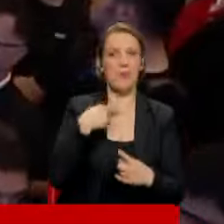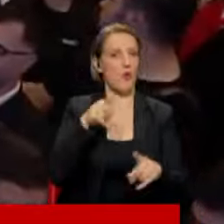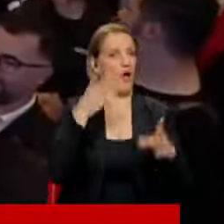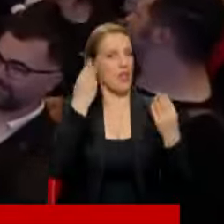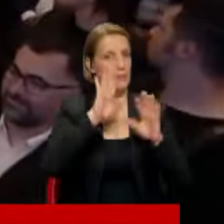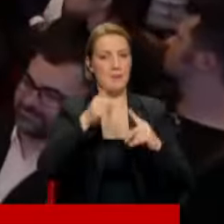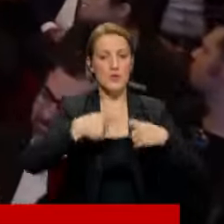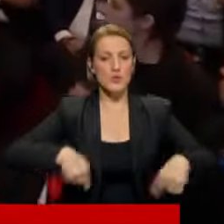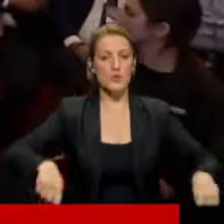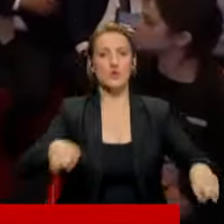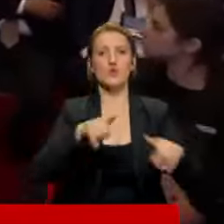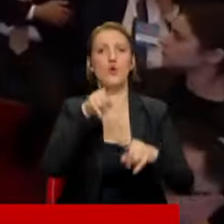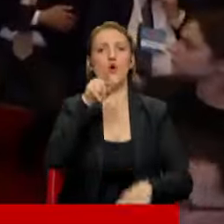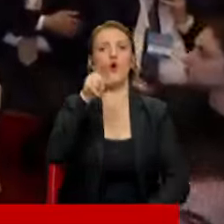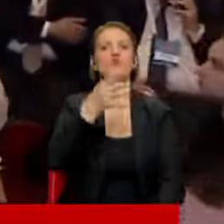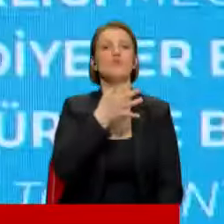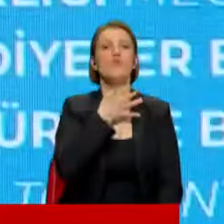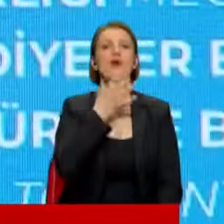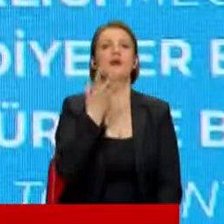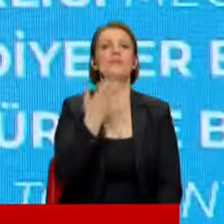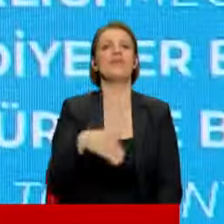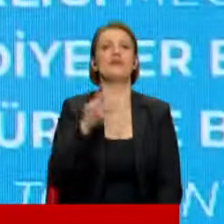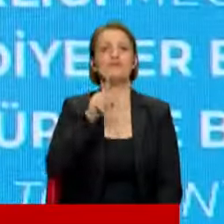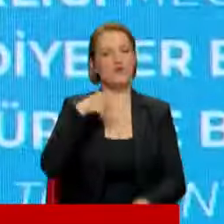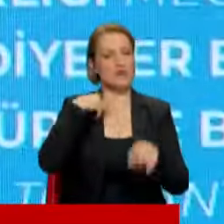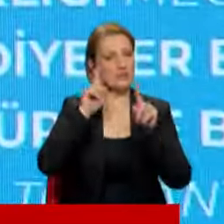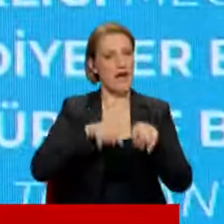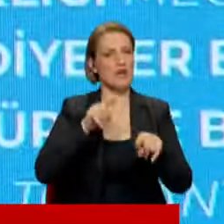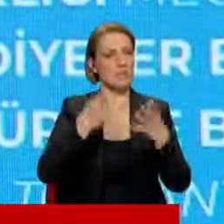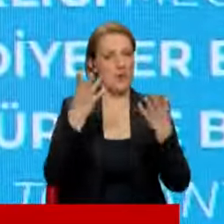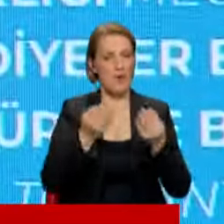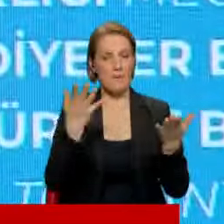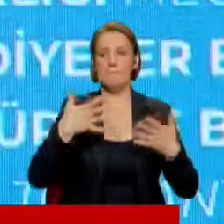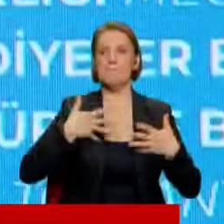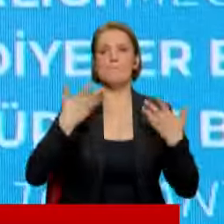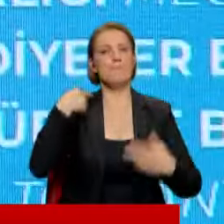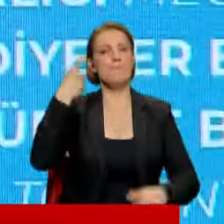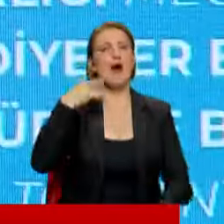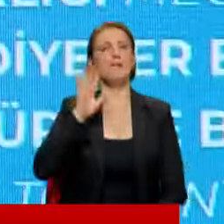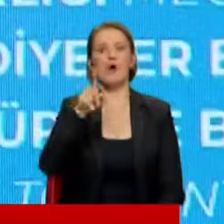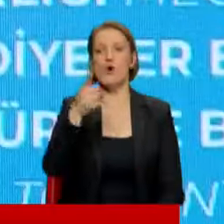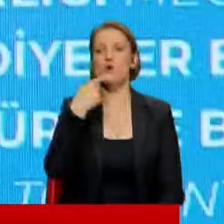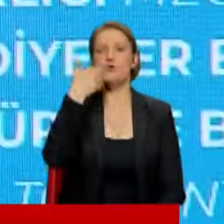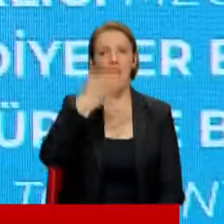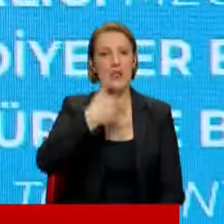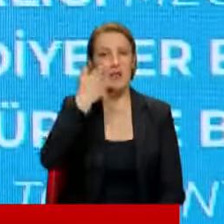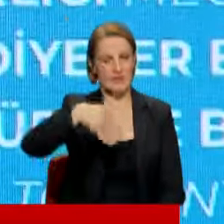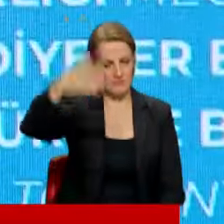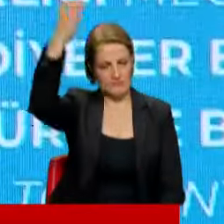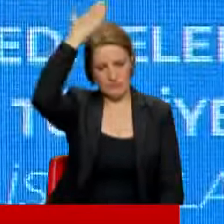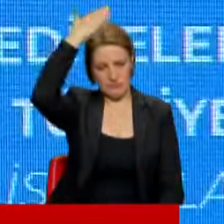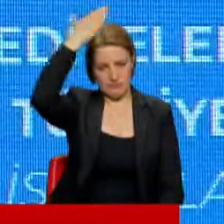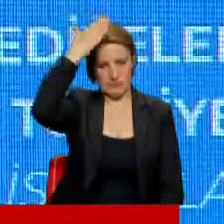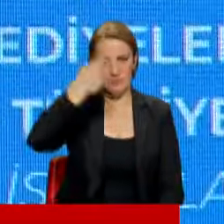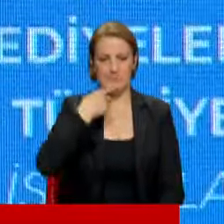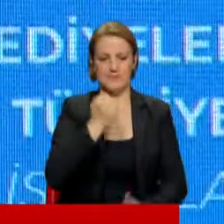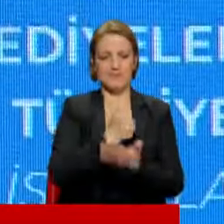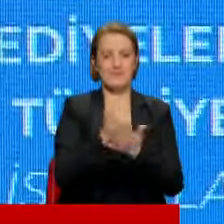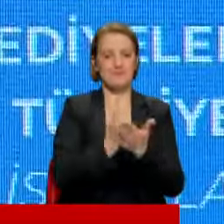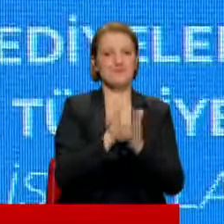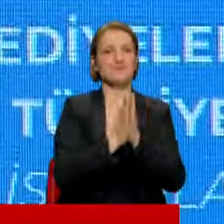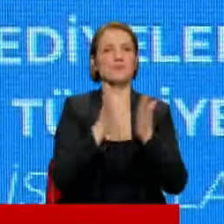bu kurul onun muhatabı değildi bunun takipçisi olacağız merak etmesin o söylediklerini başüstü diyoruz Yeşil